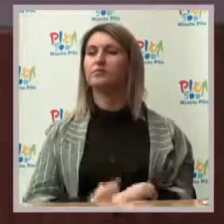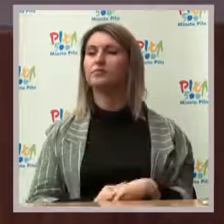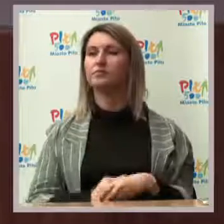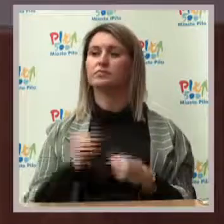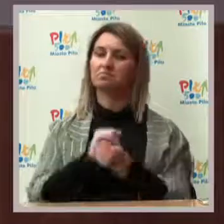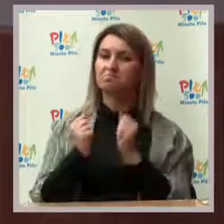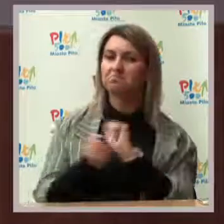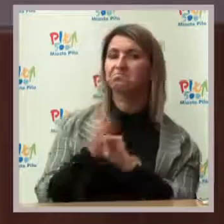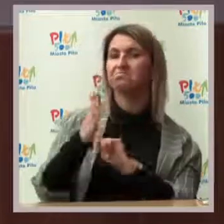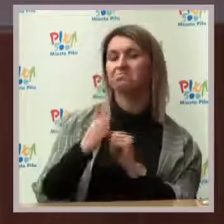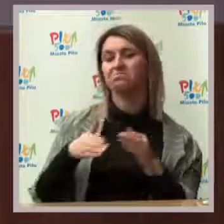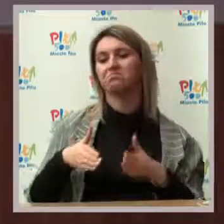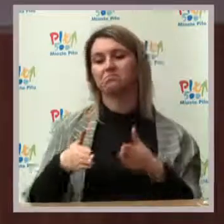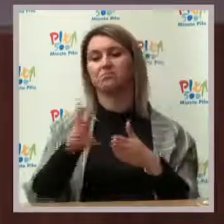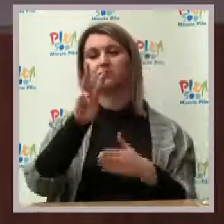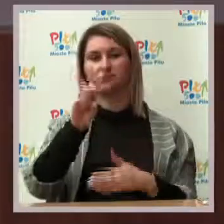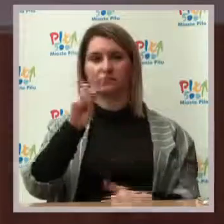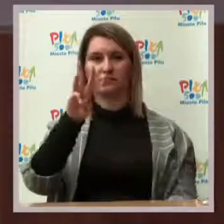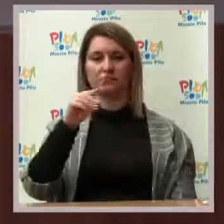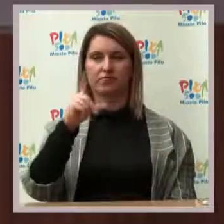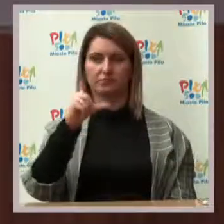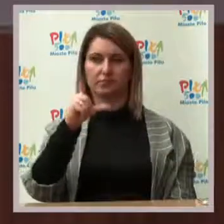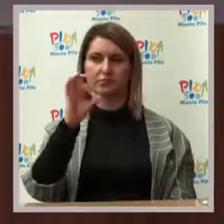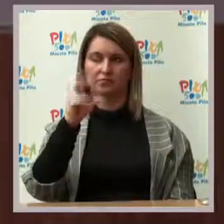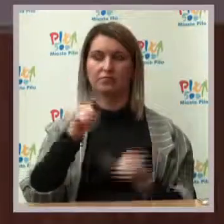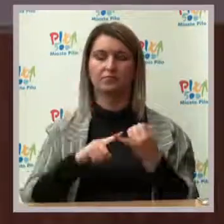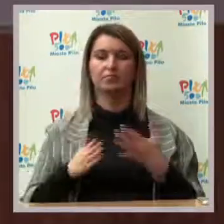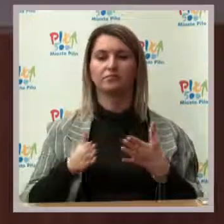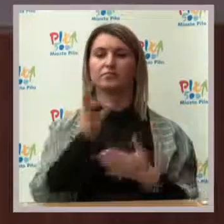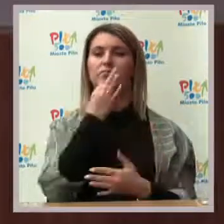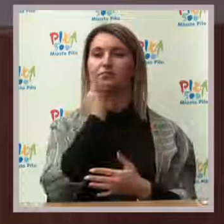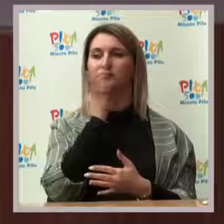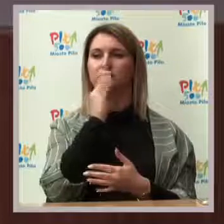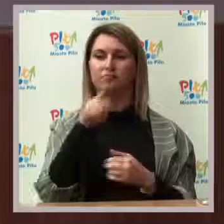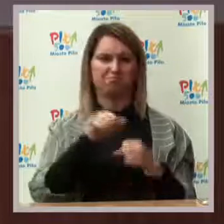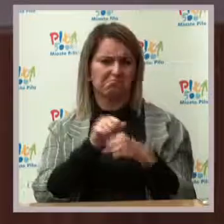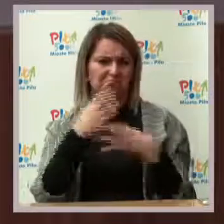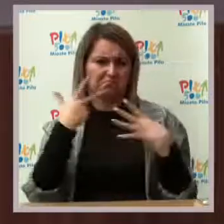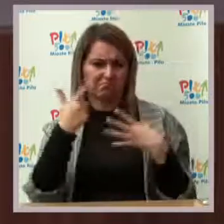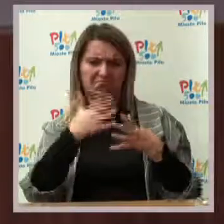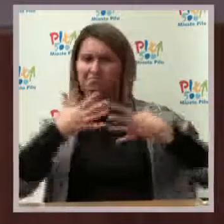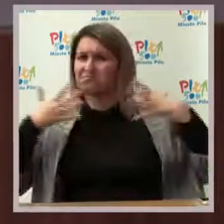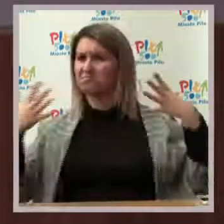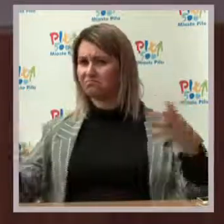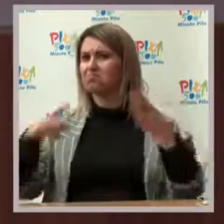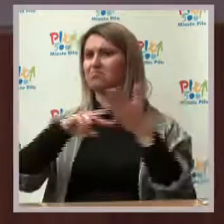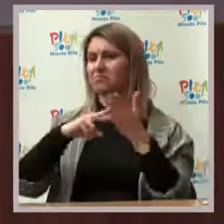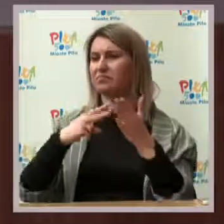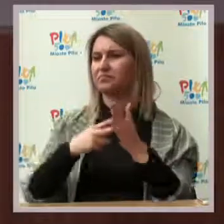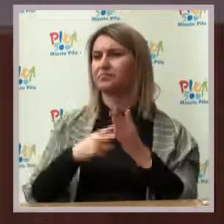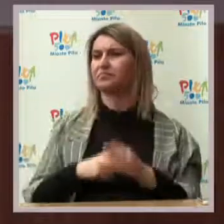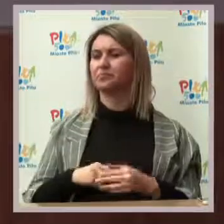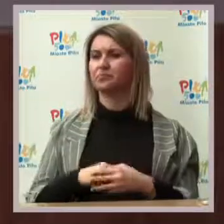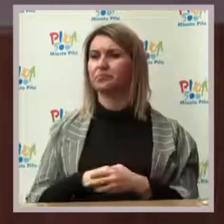ulicy Wawelskiej i ulicy Młodych to są dwa wielkie, olbrzymie plany. Po ich